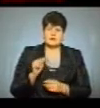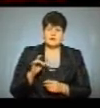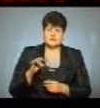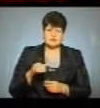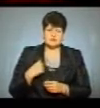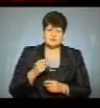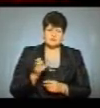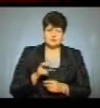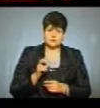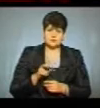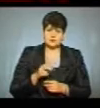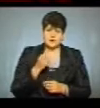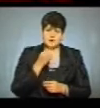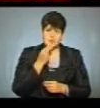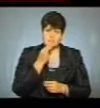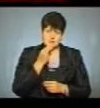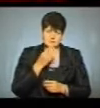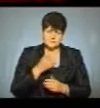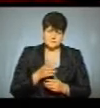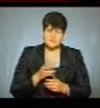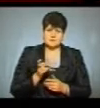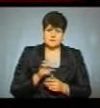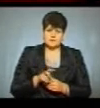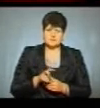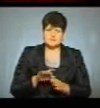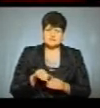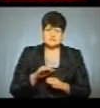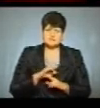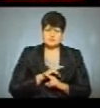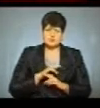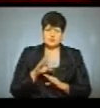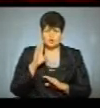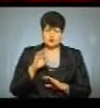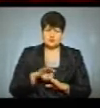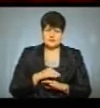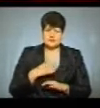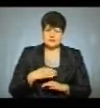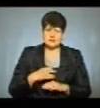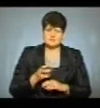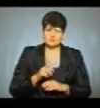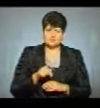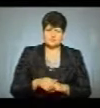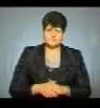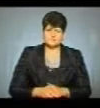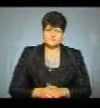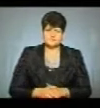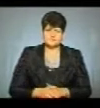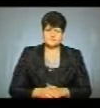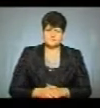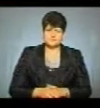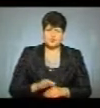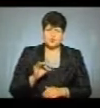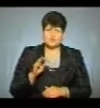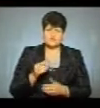кажу, наприклад, на обід кажу, це після смерті чоловіка і сина я кажу сюди. Овочі